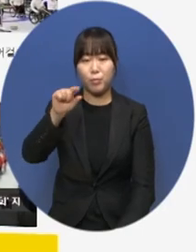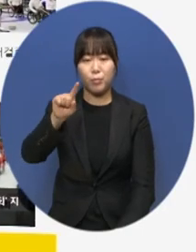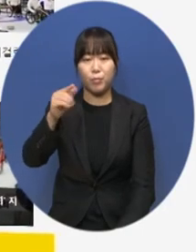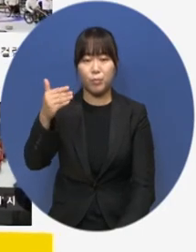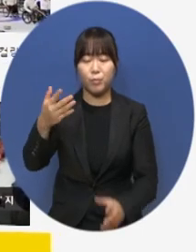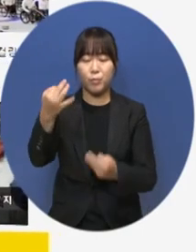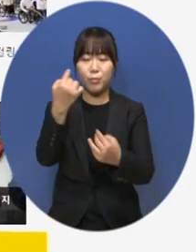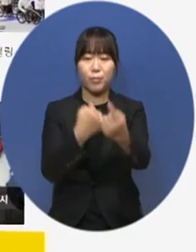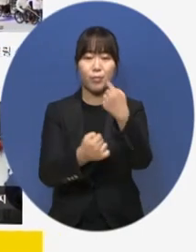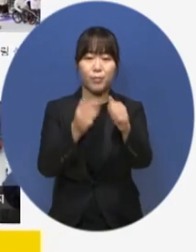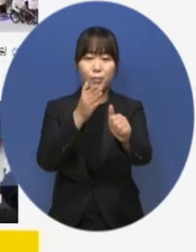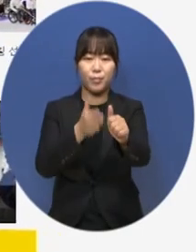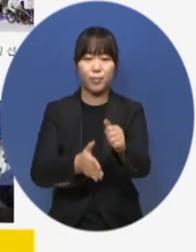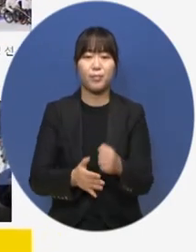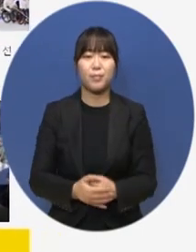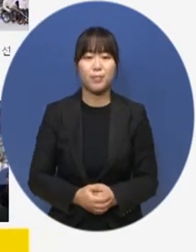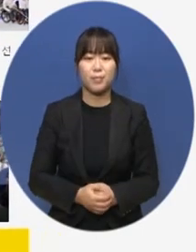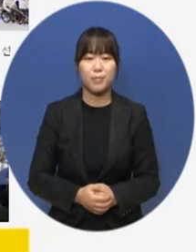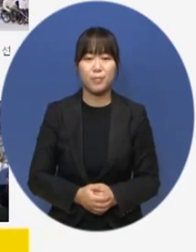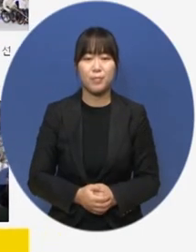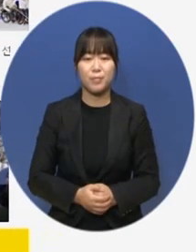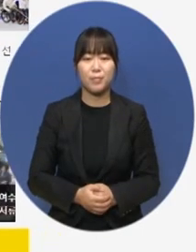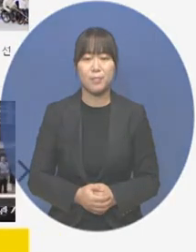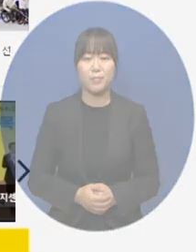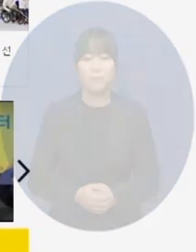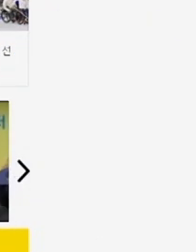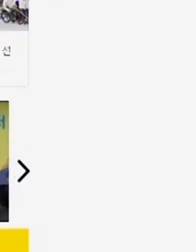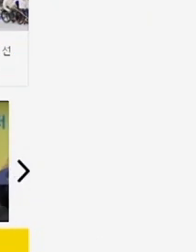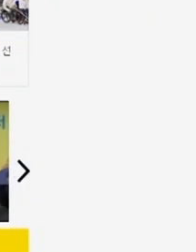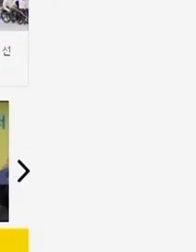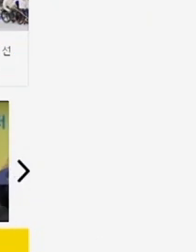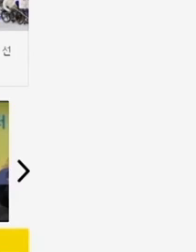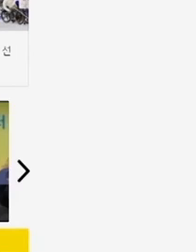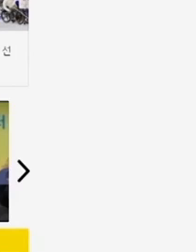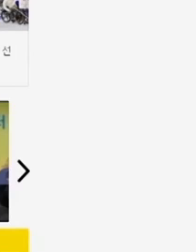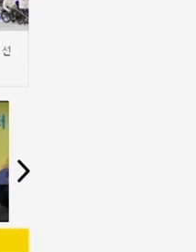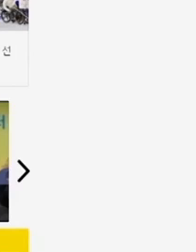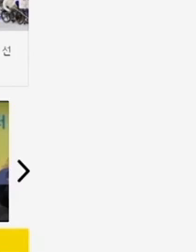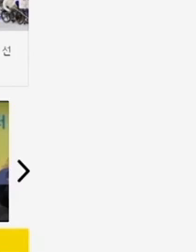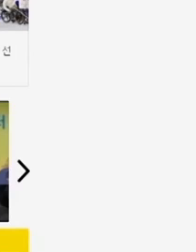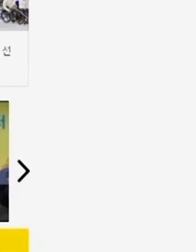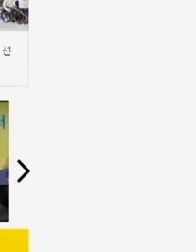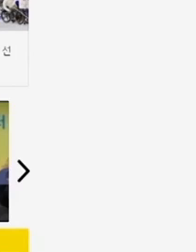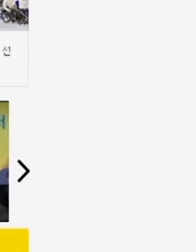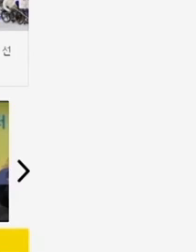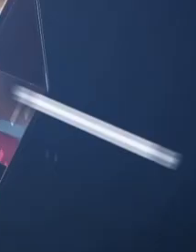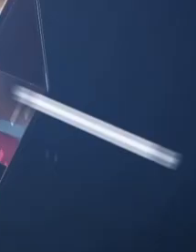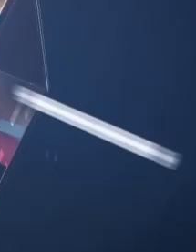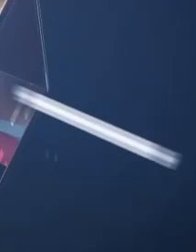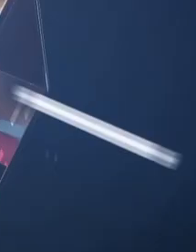전화번호 02-2655-9519로 많은 제보 바랍니다.